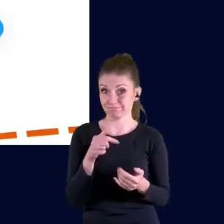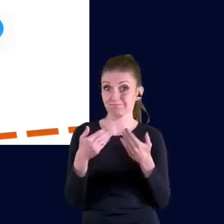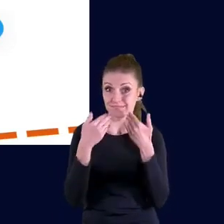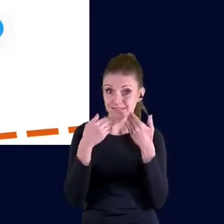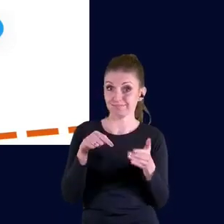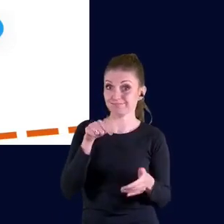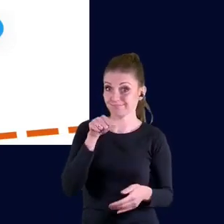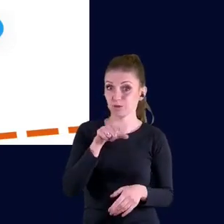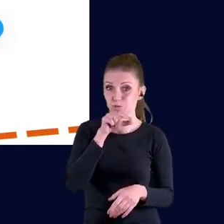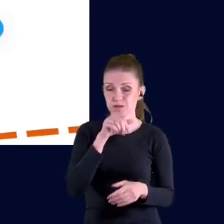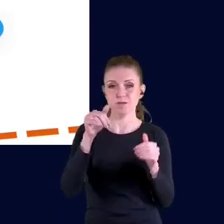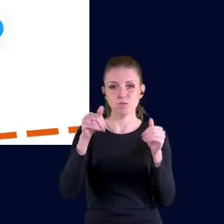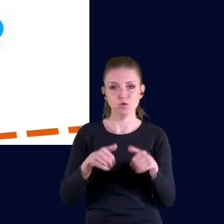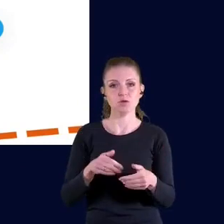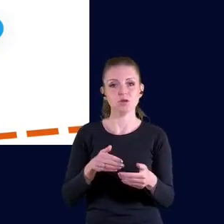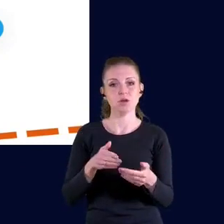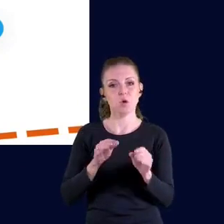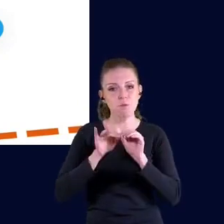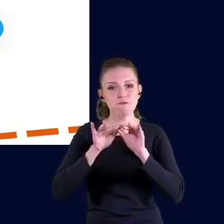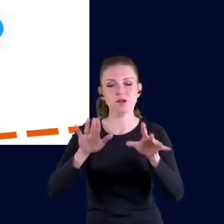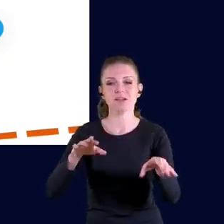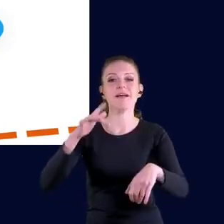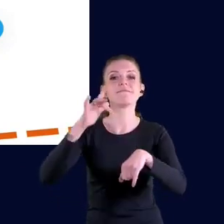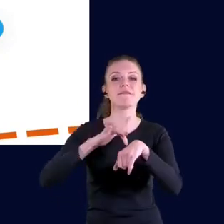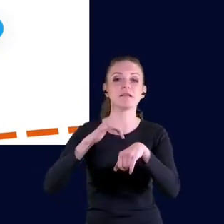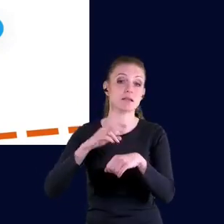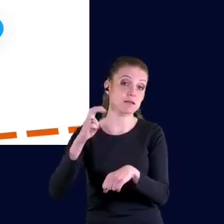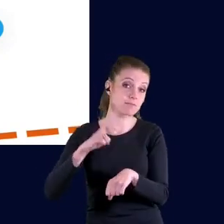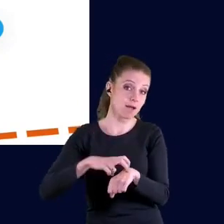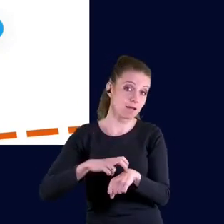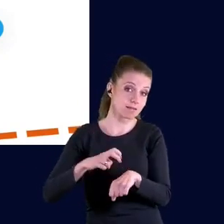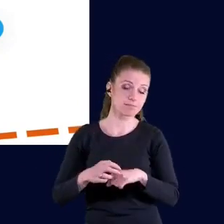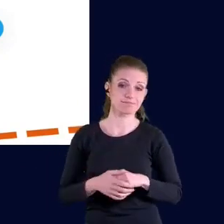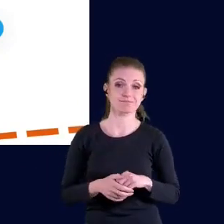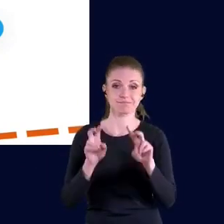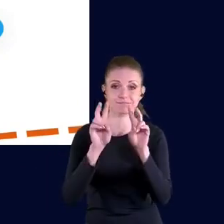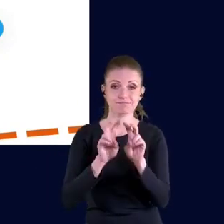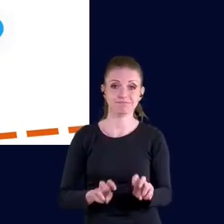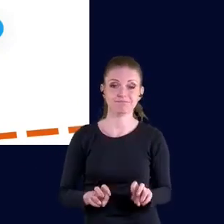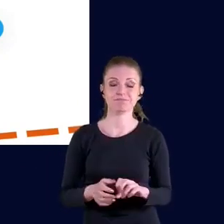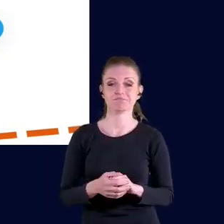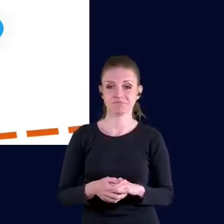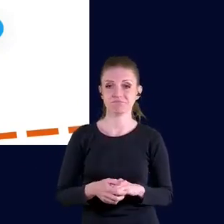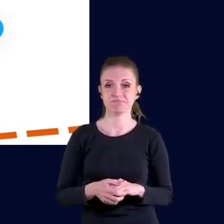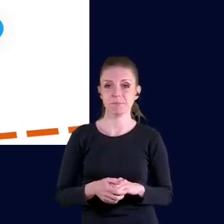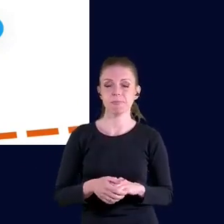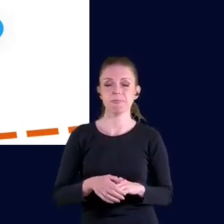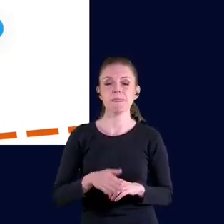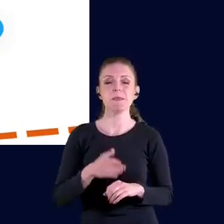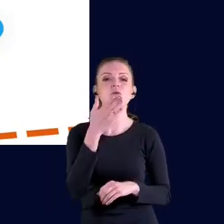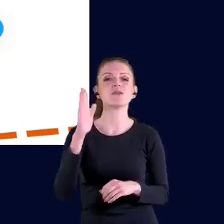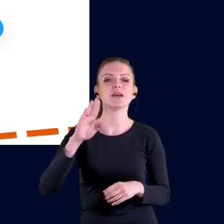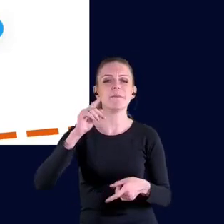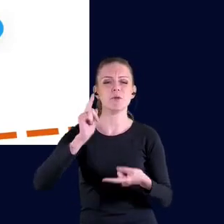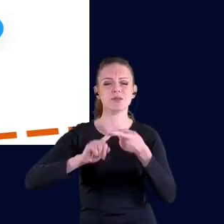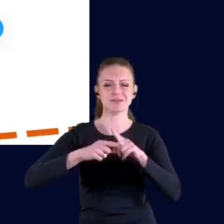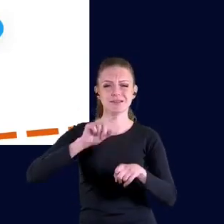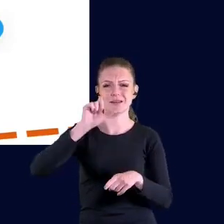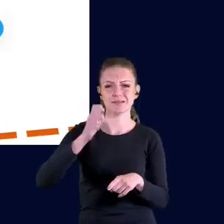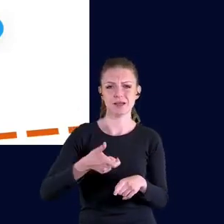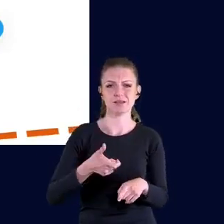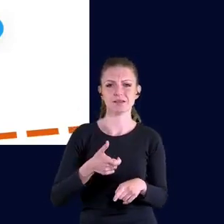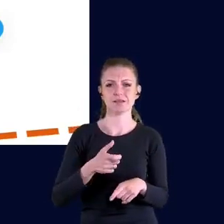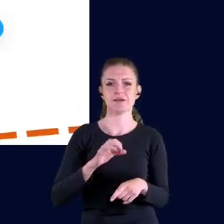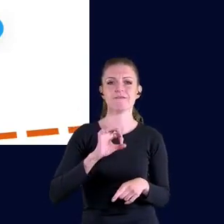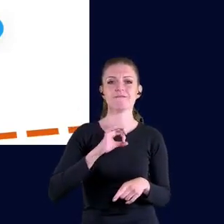upowszechnianie wyników badań prowadzonych na uczelni Biblioteka Politechniki Politechniki Gdańskiej swoje konto na Twitterze